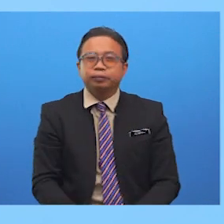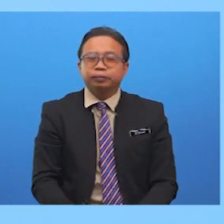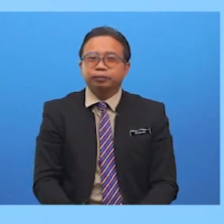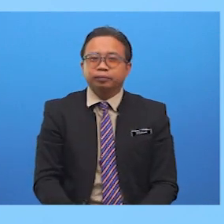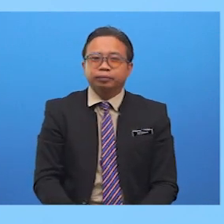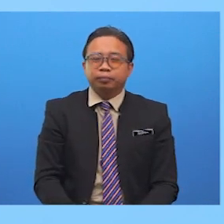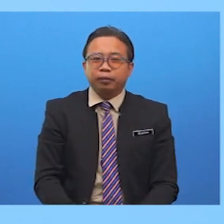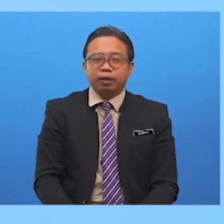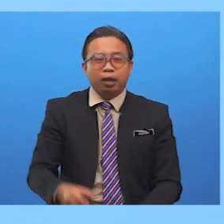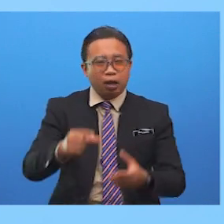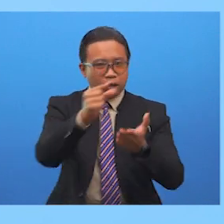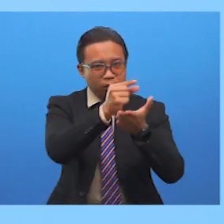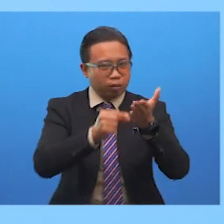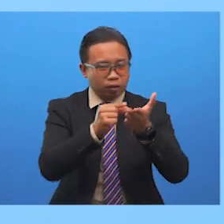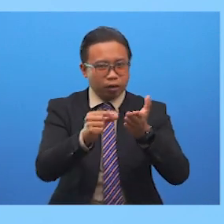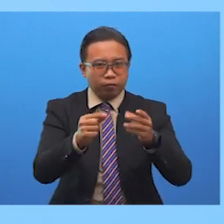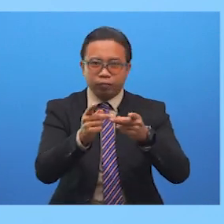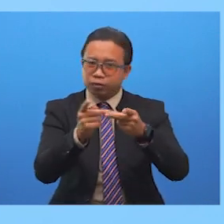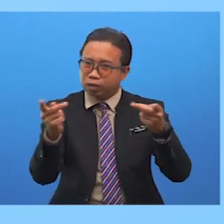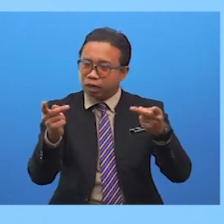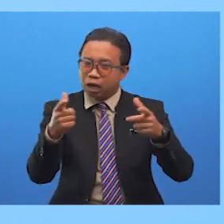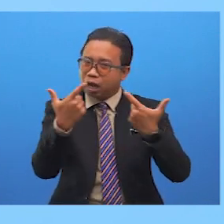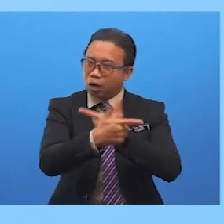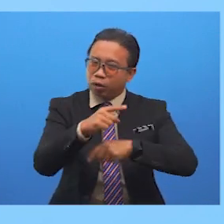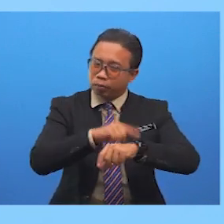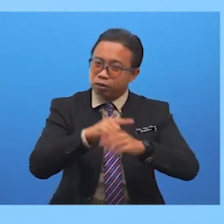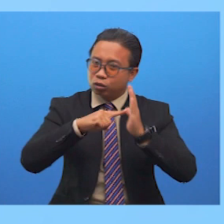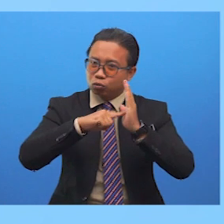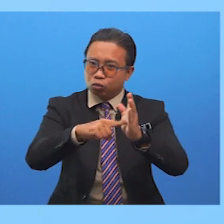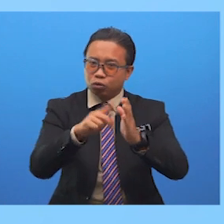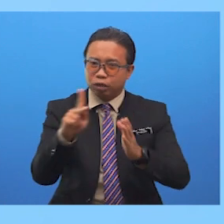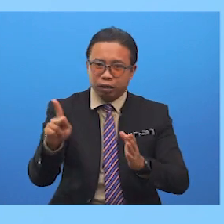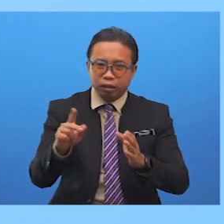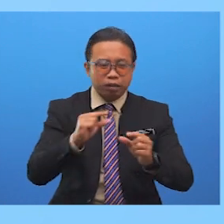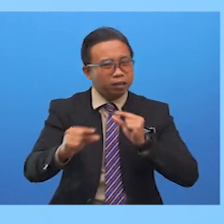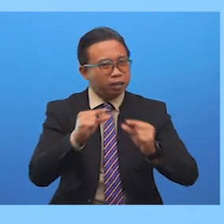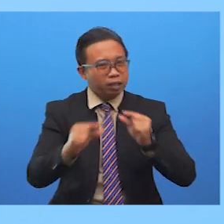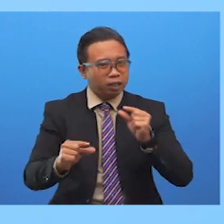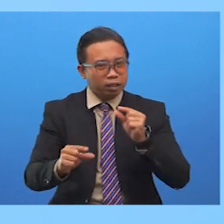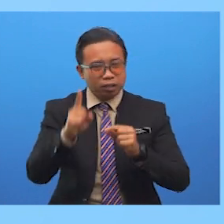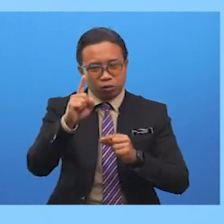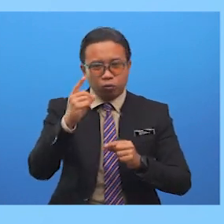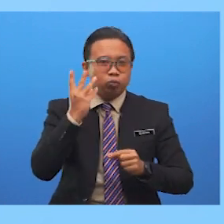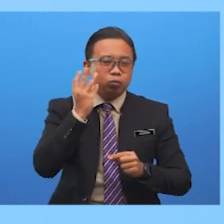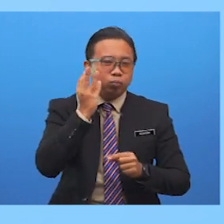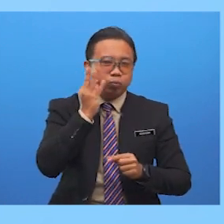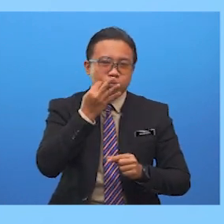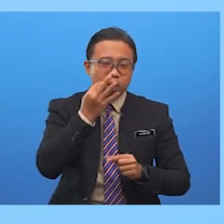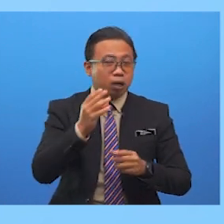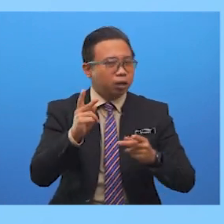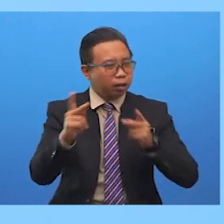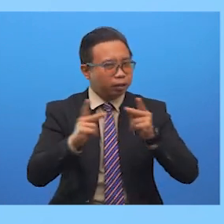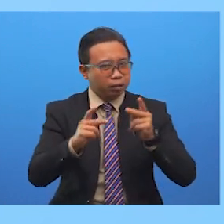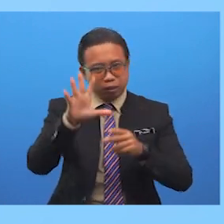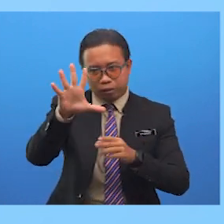grab jarak melawan masa tersebut menunjukkan gerakan sebuah kereta pagi tempo